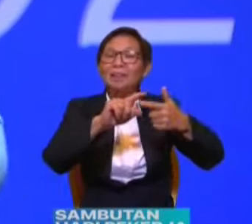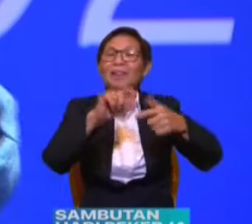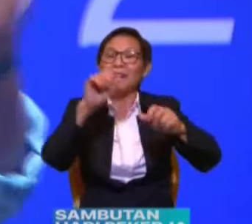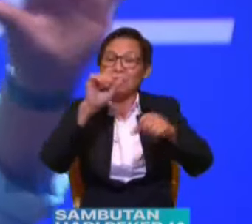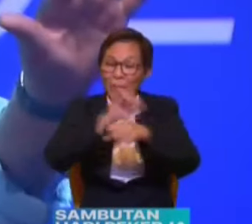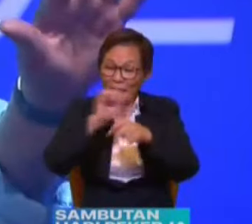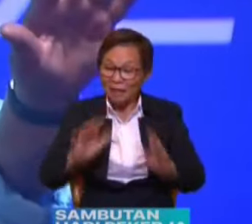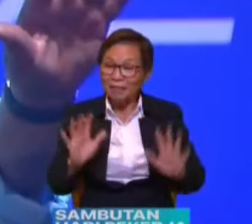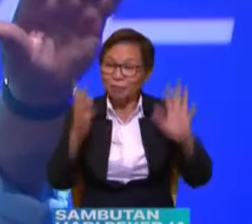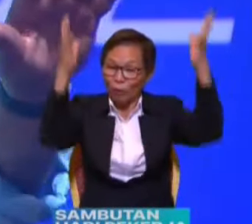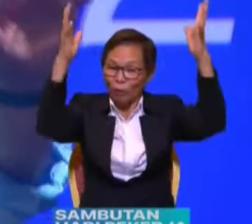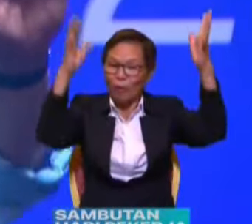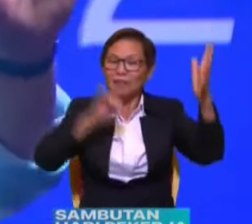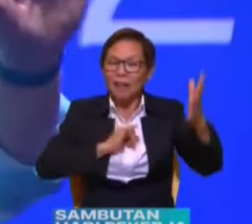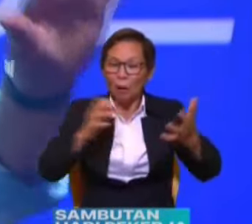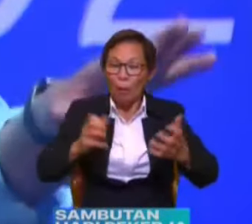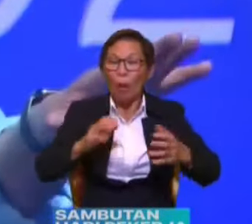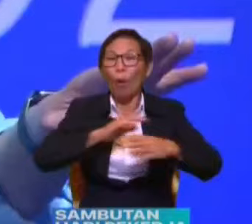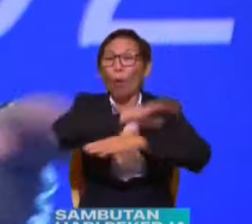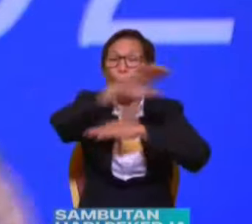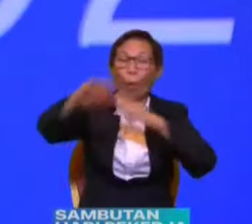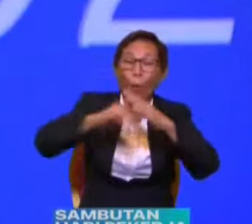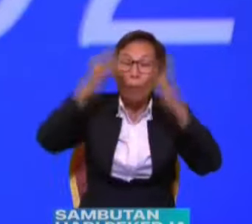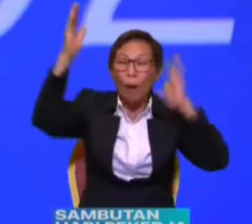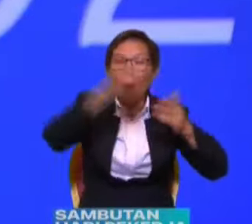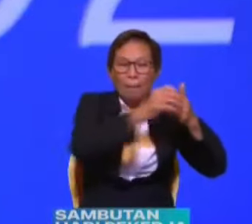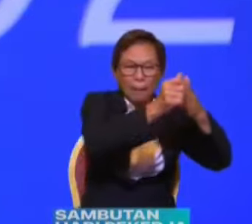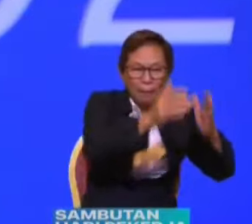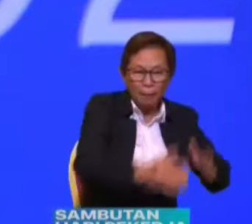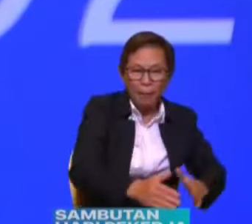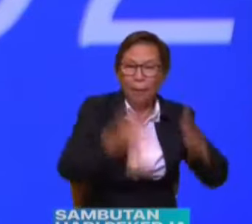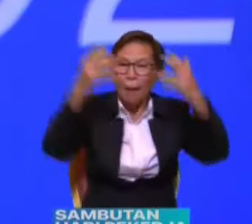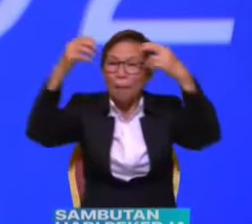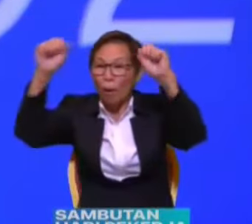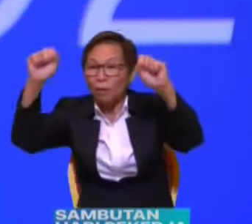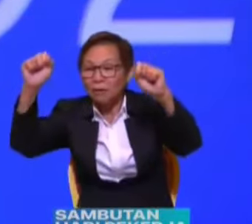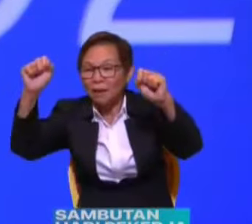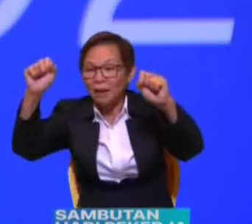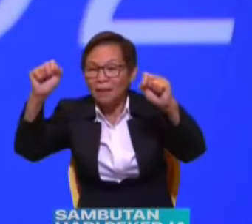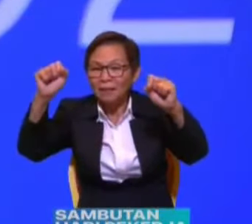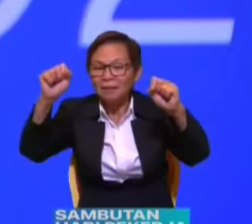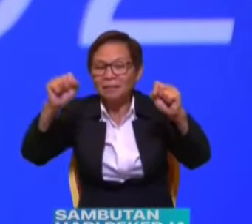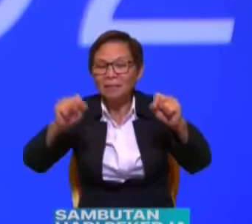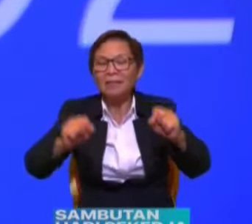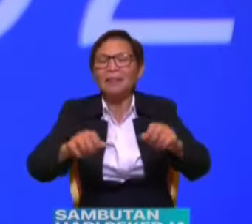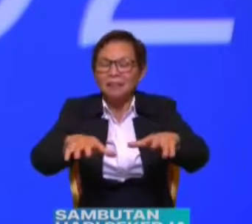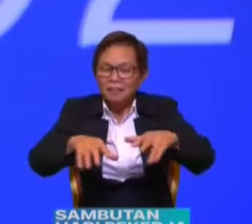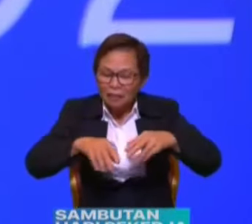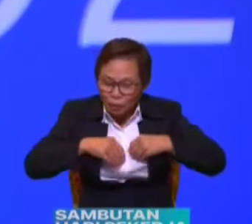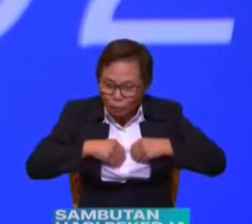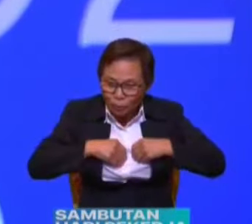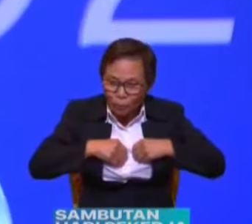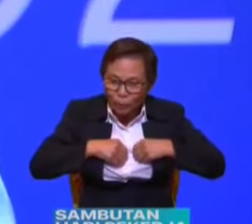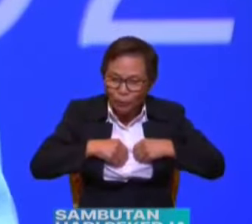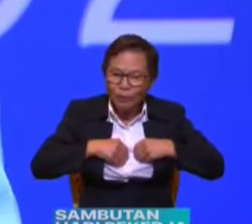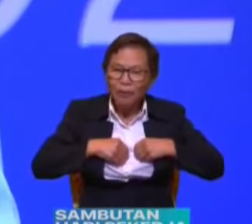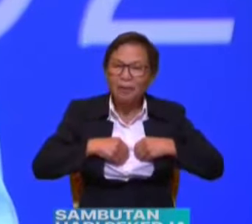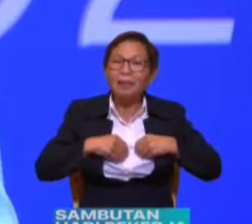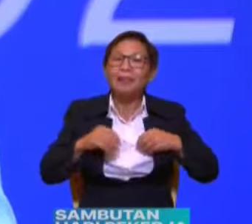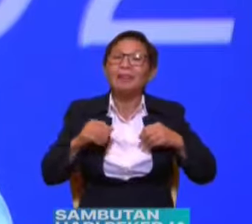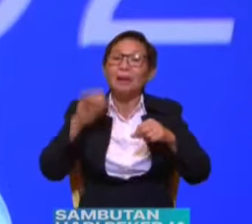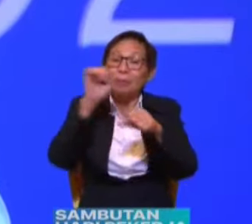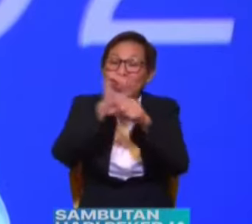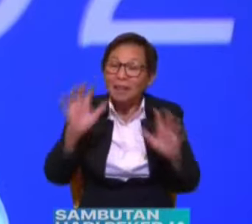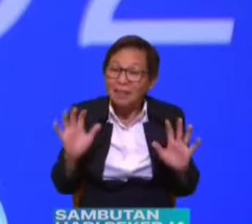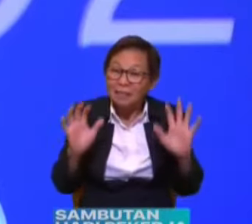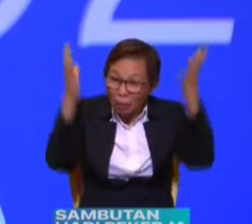negara seluruhannya, dari pimpinan kepada majikan, terima kenyataan, bukan saja sambut hari pekerja, tetapi